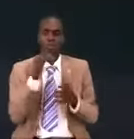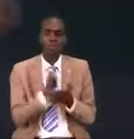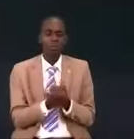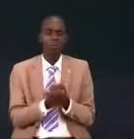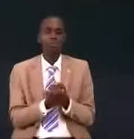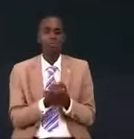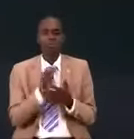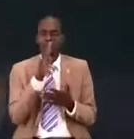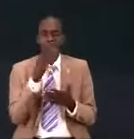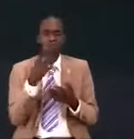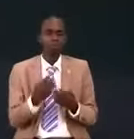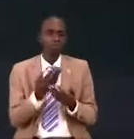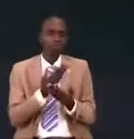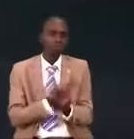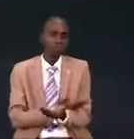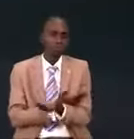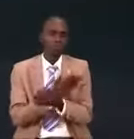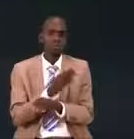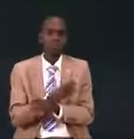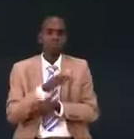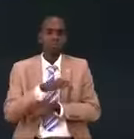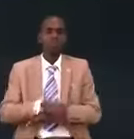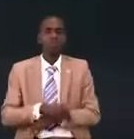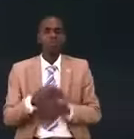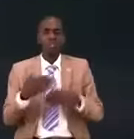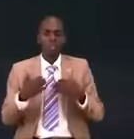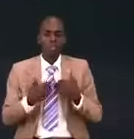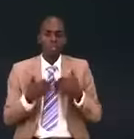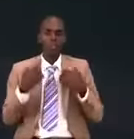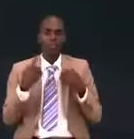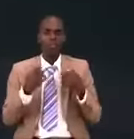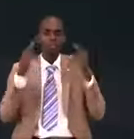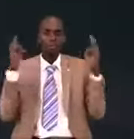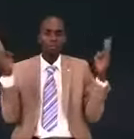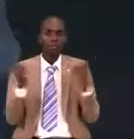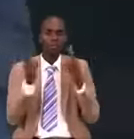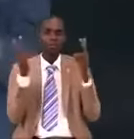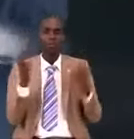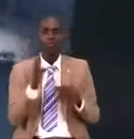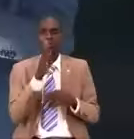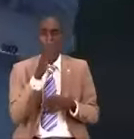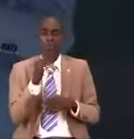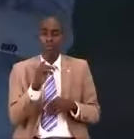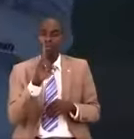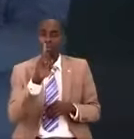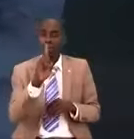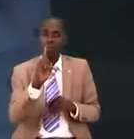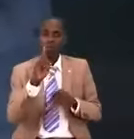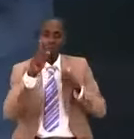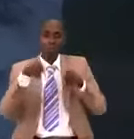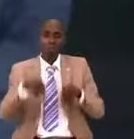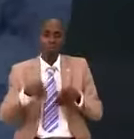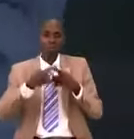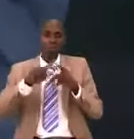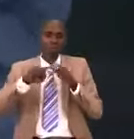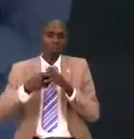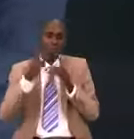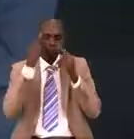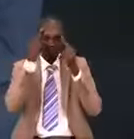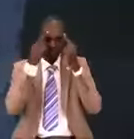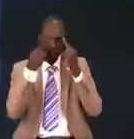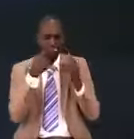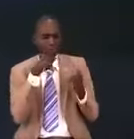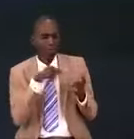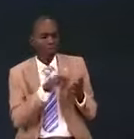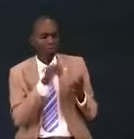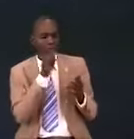commence la méditation et dit voici la promesse de Dieu creuse ça mais dites ça voici le principe du Seigneur